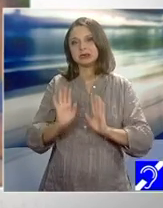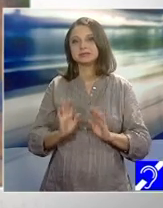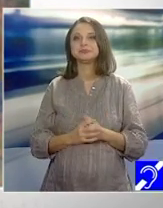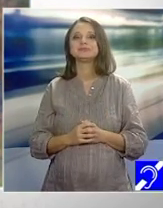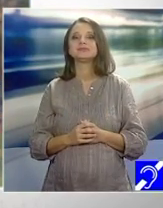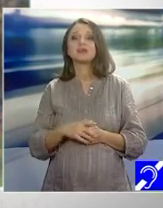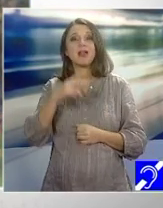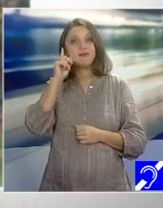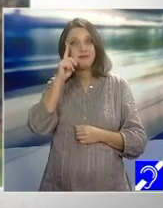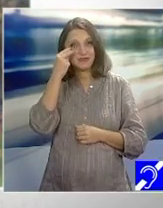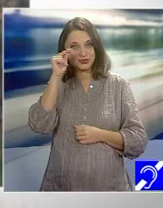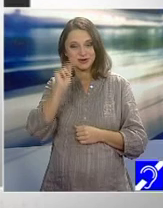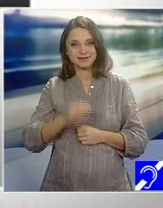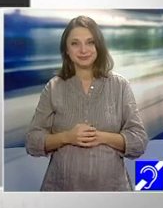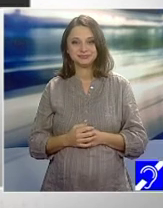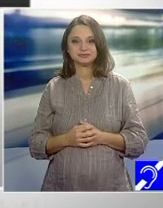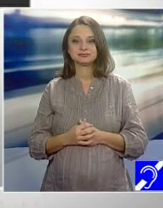în jurnalul special.